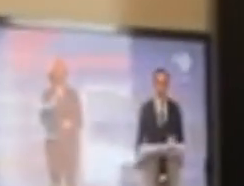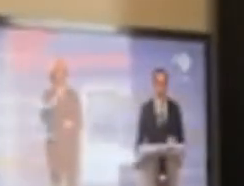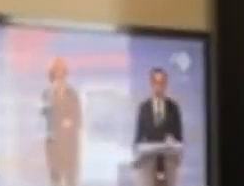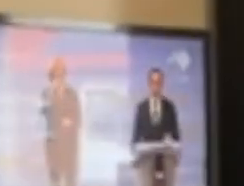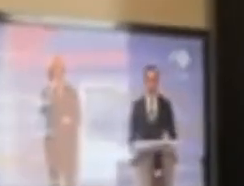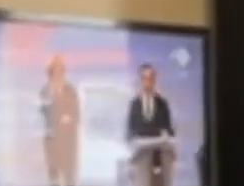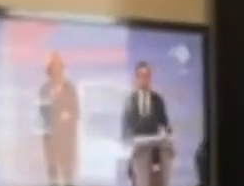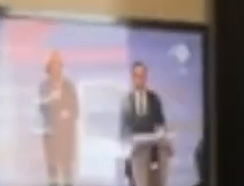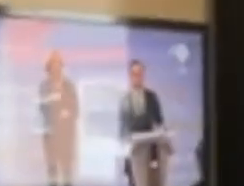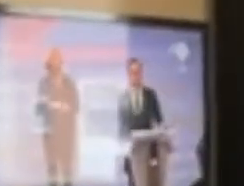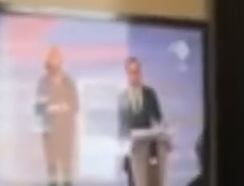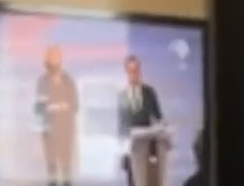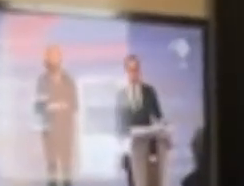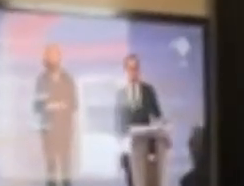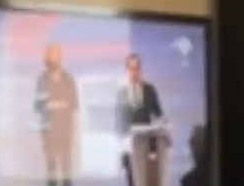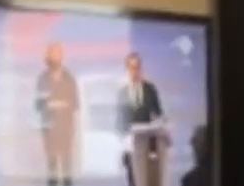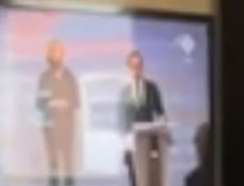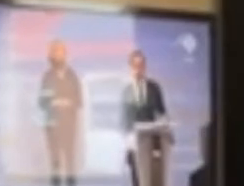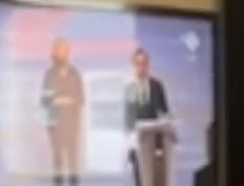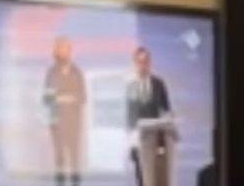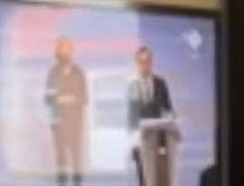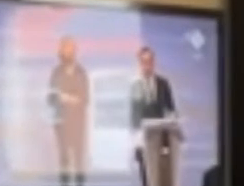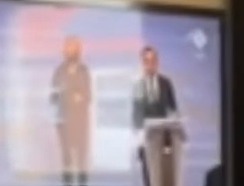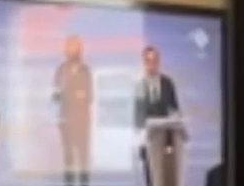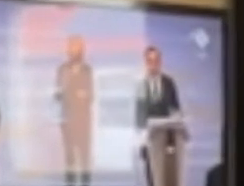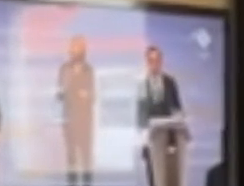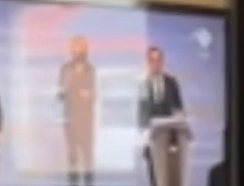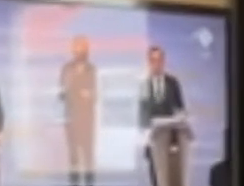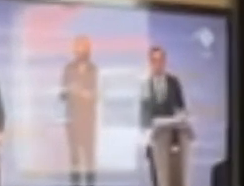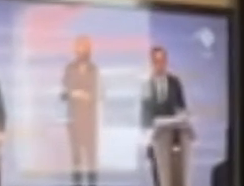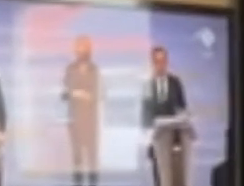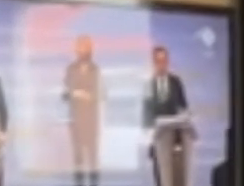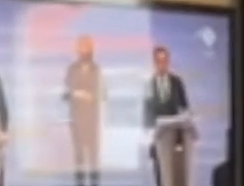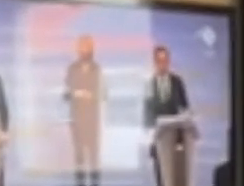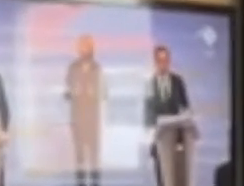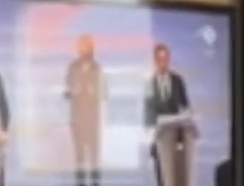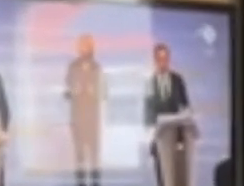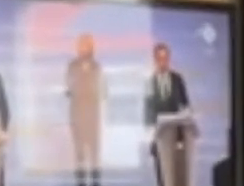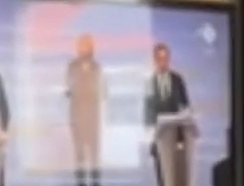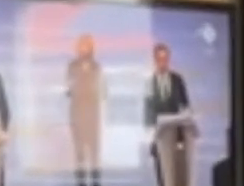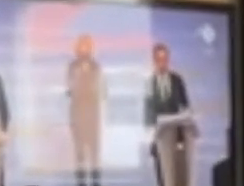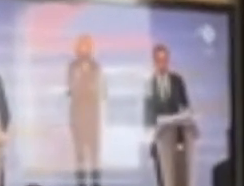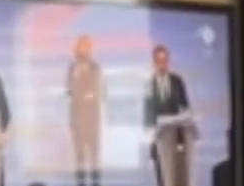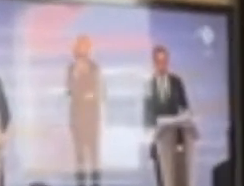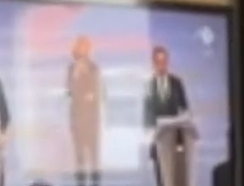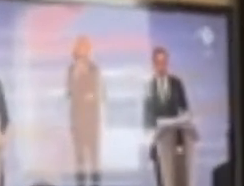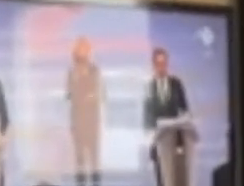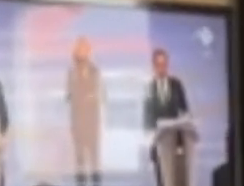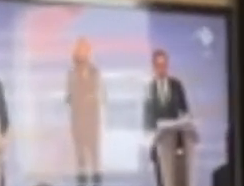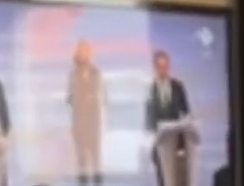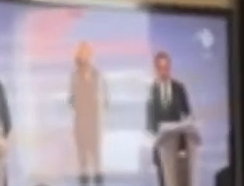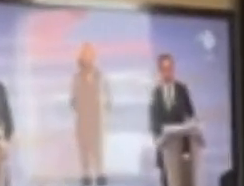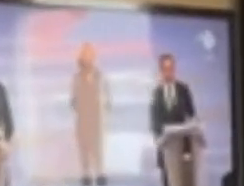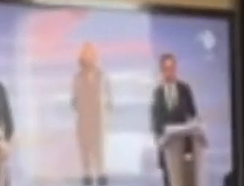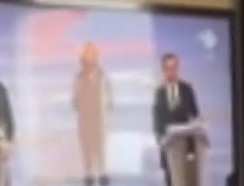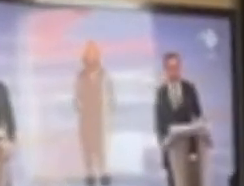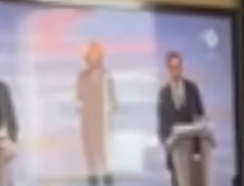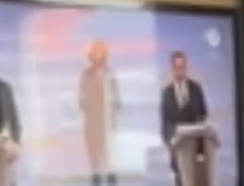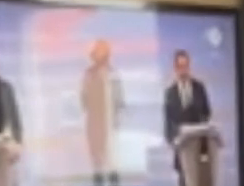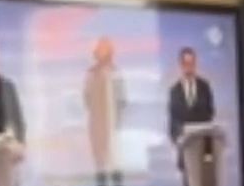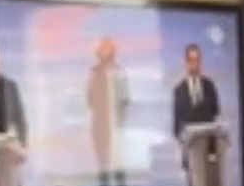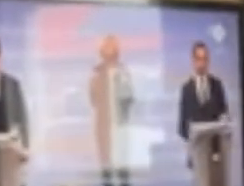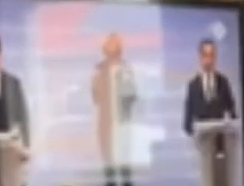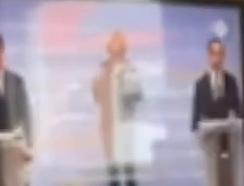NOS. Meneer Rutte, ja, dit is geen gemakkelijke boodschap. Er is ook veel bezwaar tegen